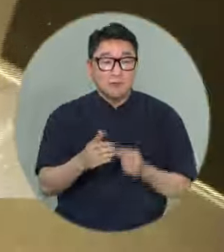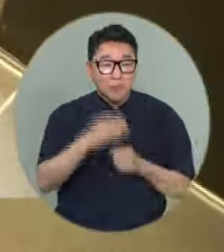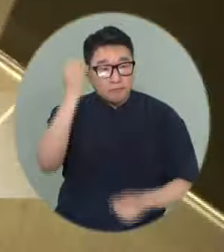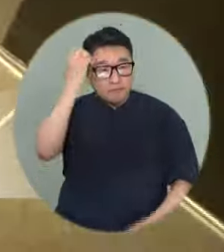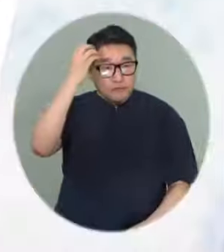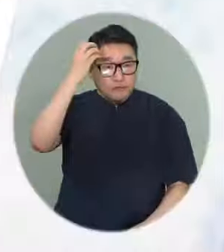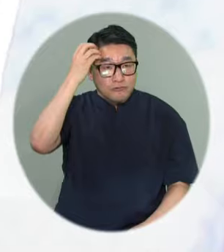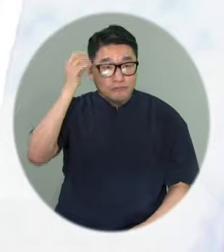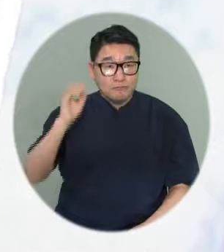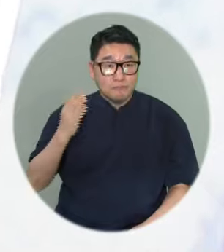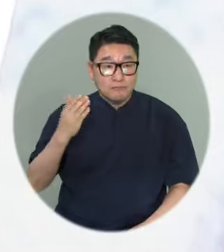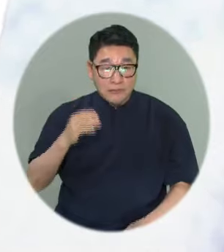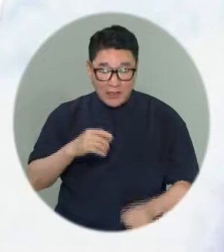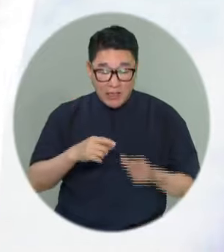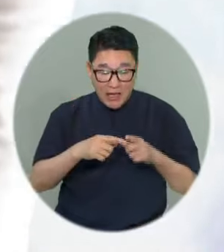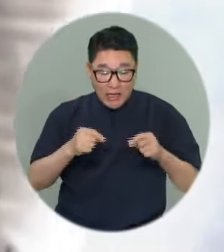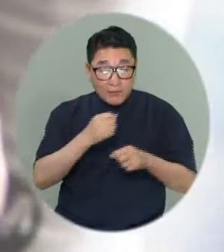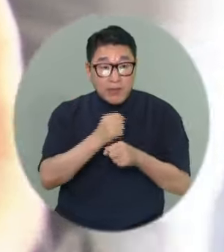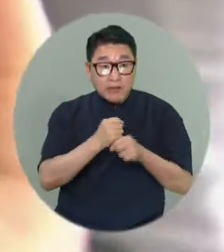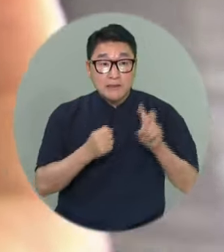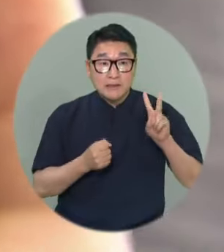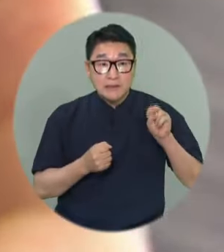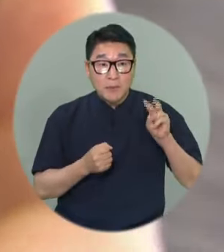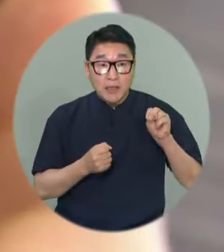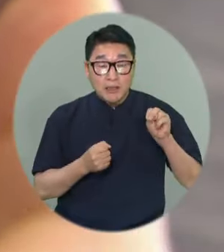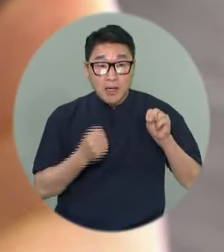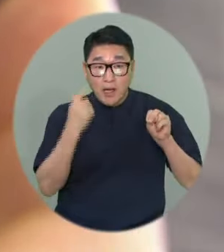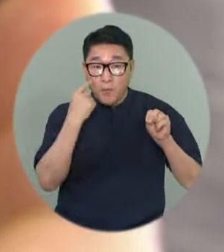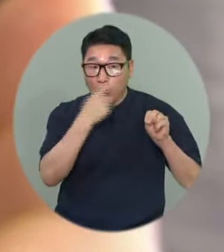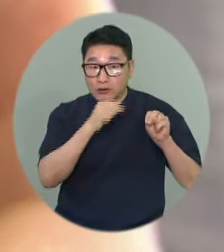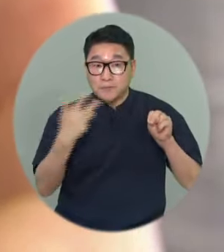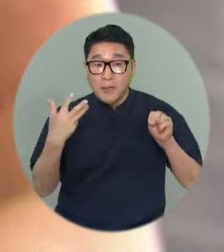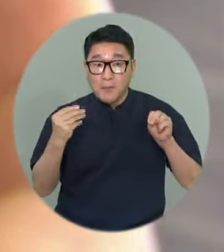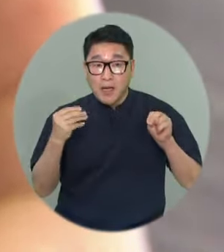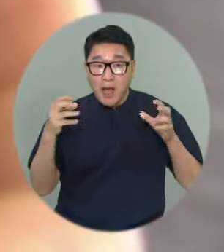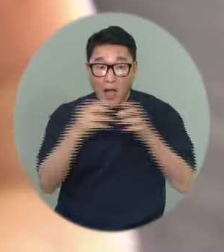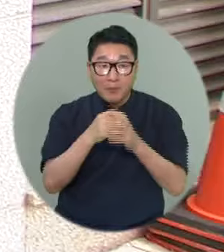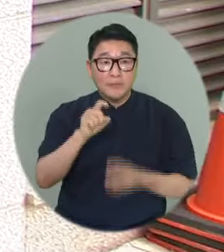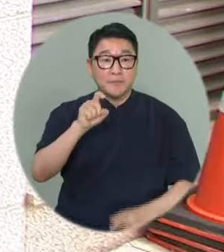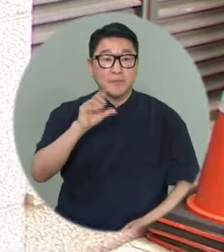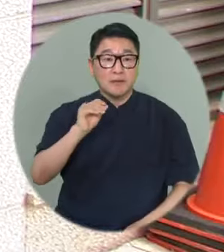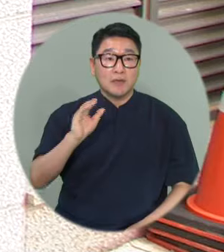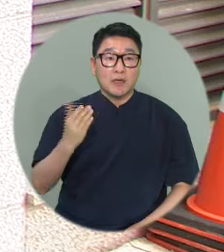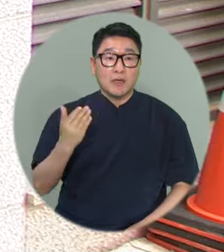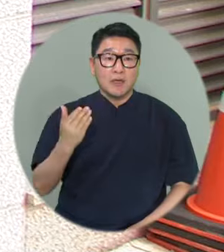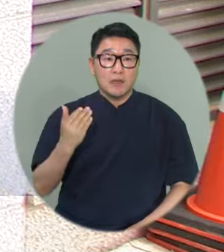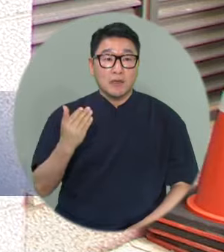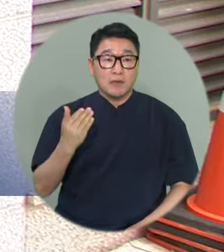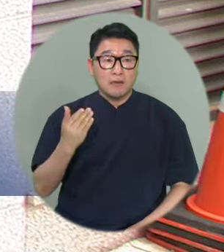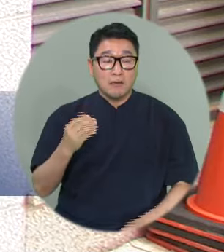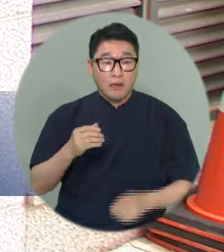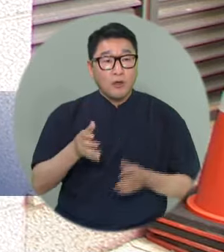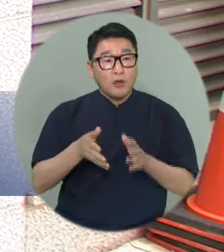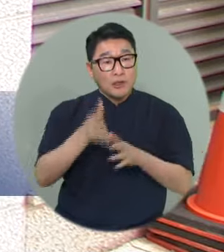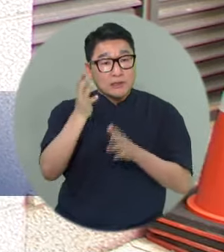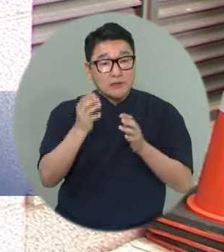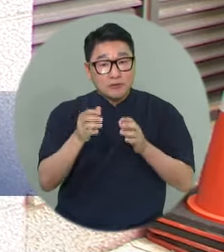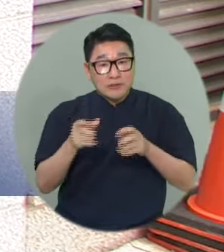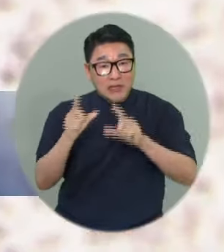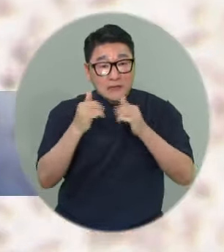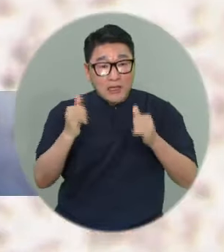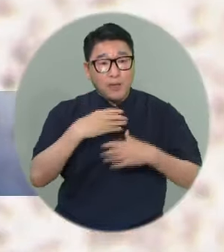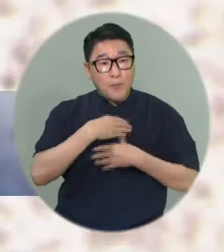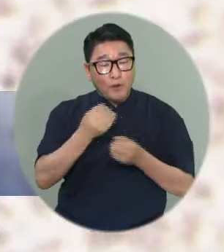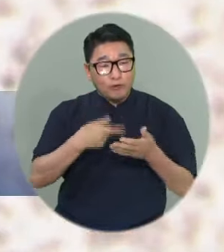때문입니다. 카드 발급 비용 2만 원에 보증금 8만 원을 더한 값이었습니다. 주민 편의를 위해서